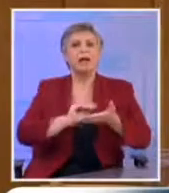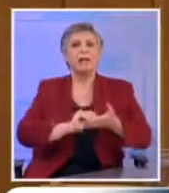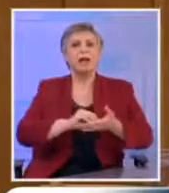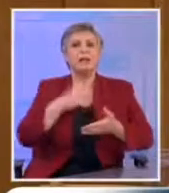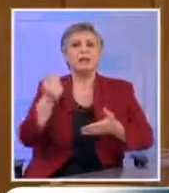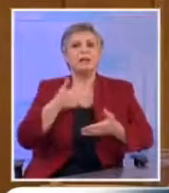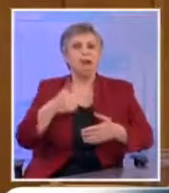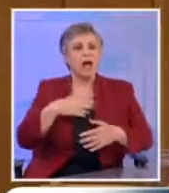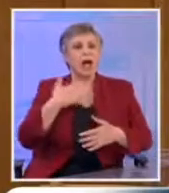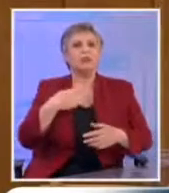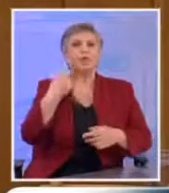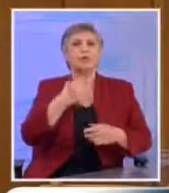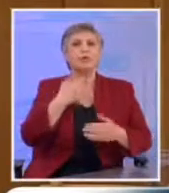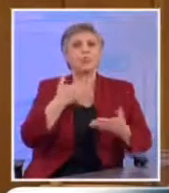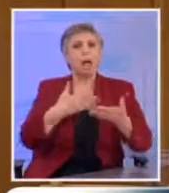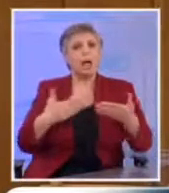Προστασίας των Προσωπικών Δεδομένων.